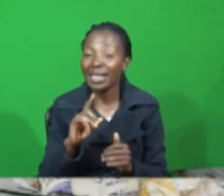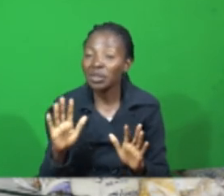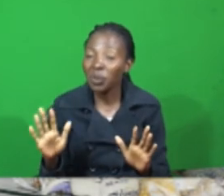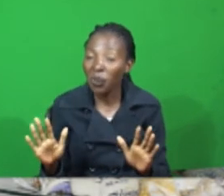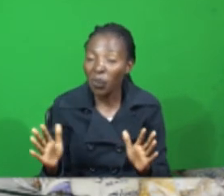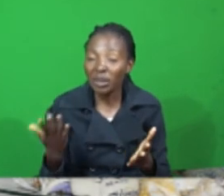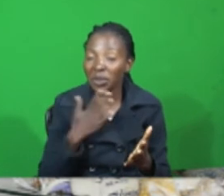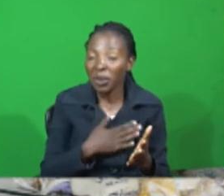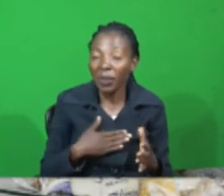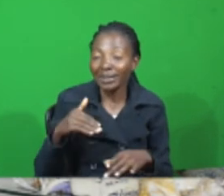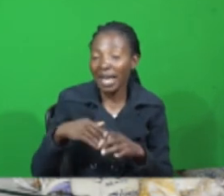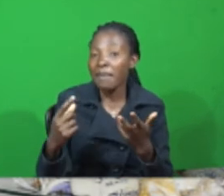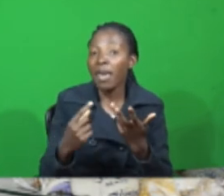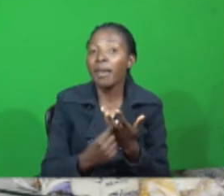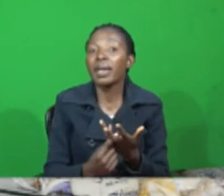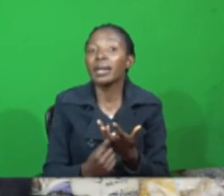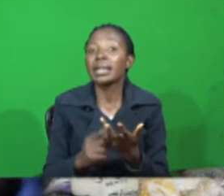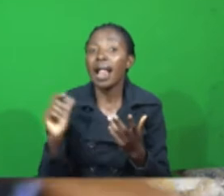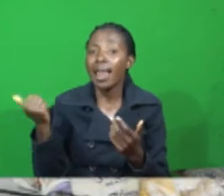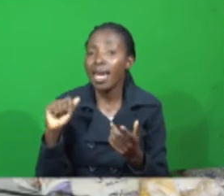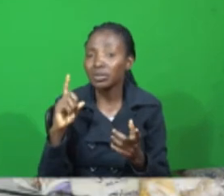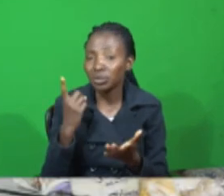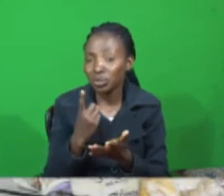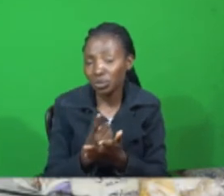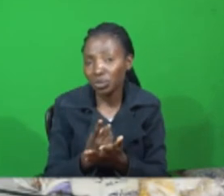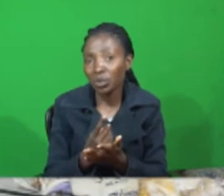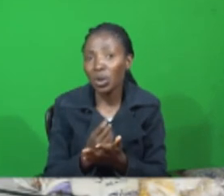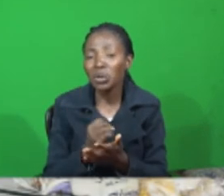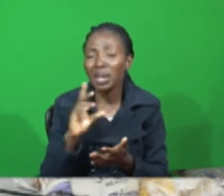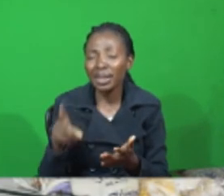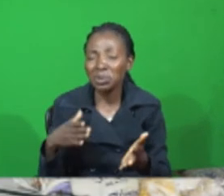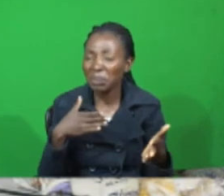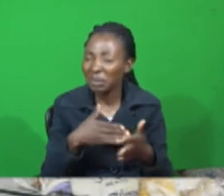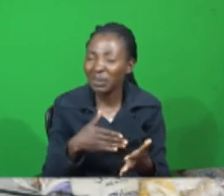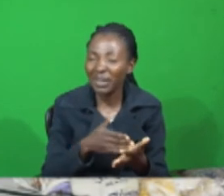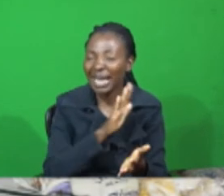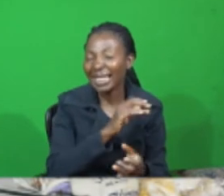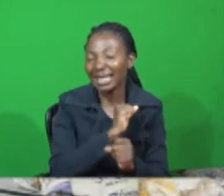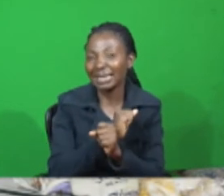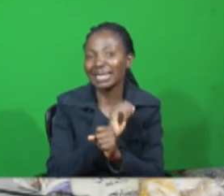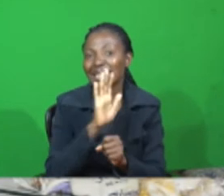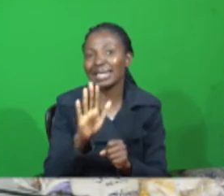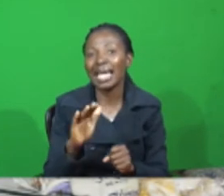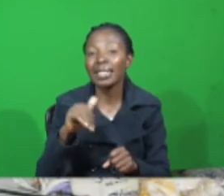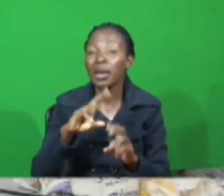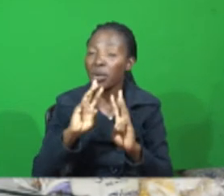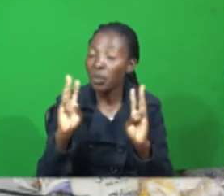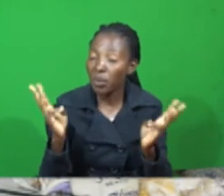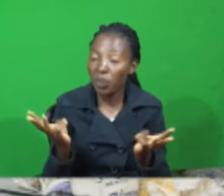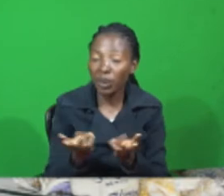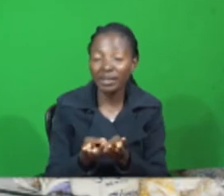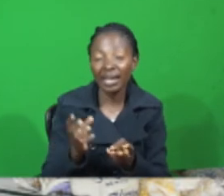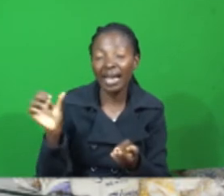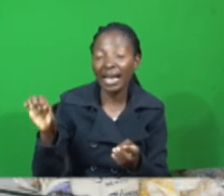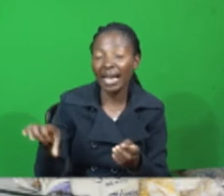pamuchato saka ngatiitei zvinotarisirwa namwari kuti tidziirire tumwe tunjodzi twese twatiri kuona nyika ingafumuke